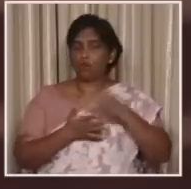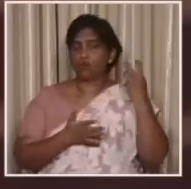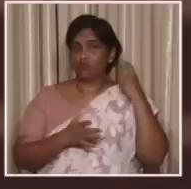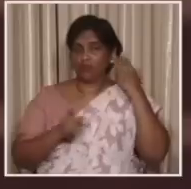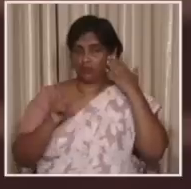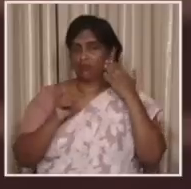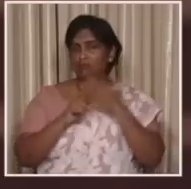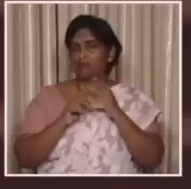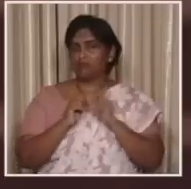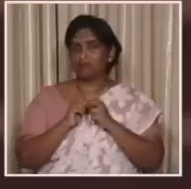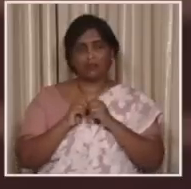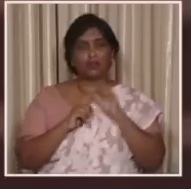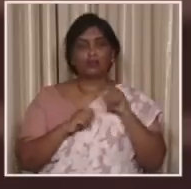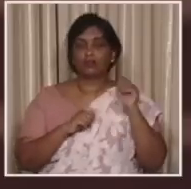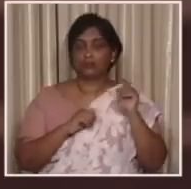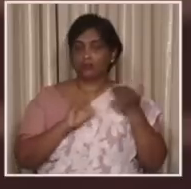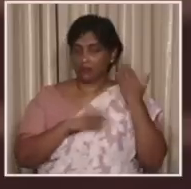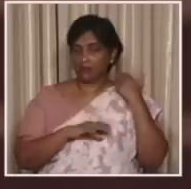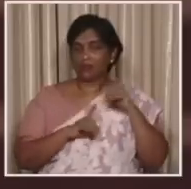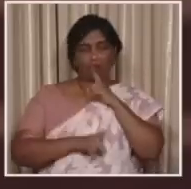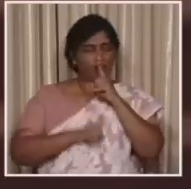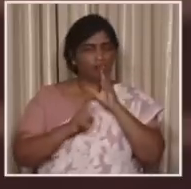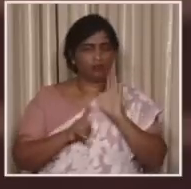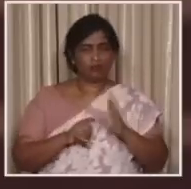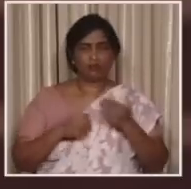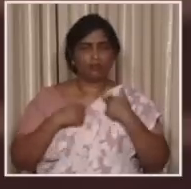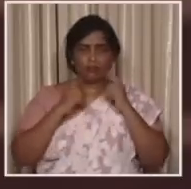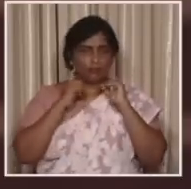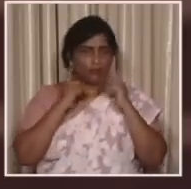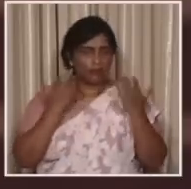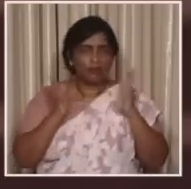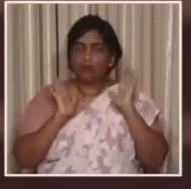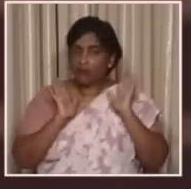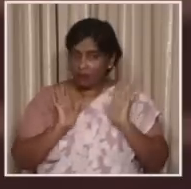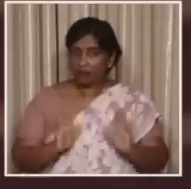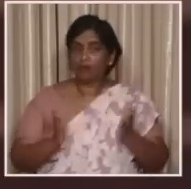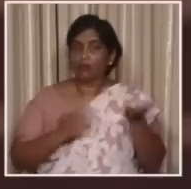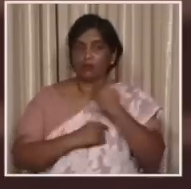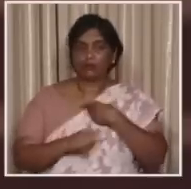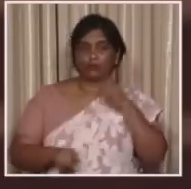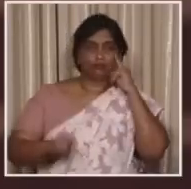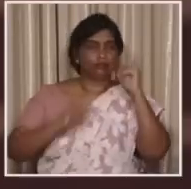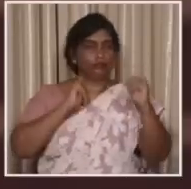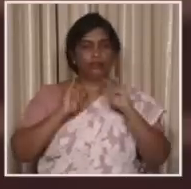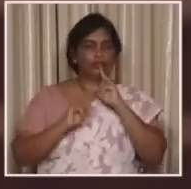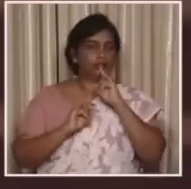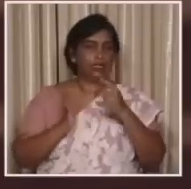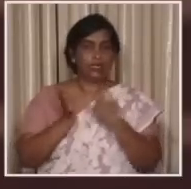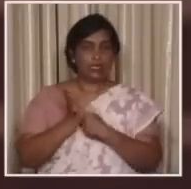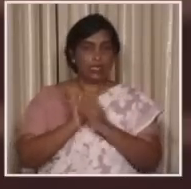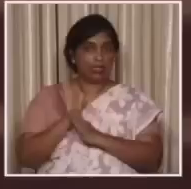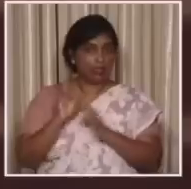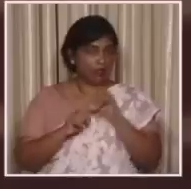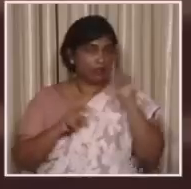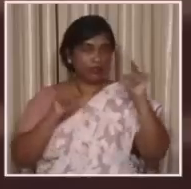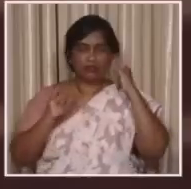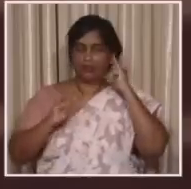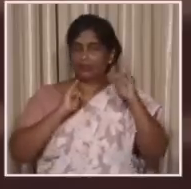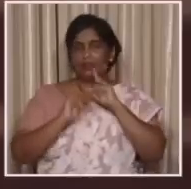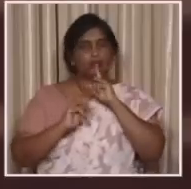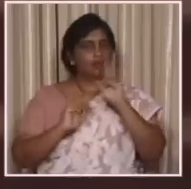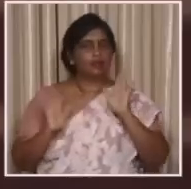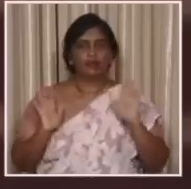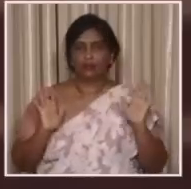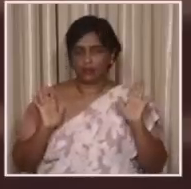සිද්ධීන් ඇති වුණා කියලා ඒ කාලේ තිබුණ කතාවක්. ඒව අපි දන්නේ නැහැ. හැබැයි අපි කාටවත් ඇඟිල්ල දික් කරන්නේ නැහැ. රිෂාඩ් ඇමතුමාටවත් කාටවත් අපි ඇඟිල්ල